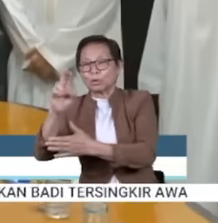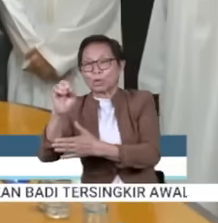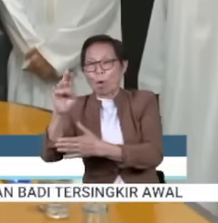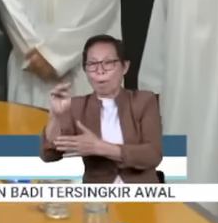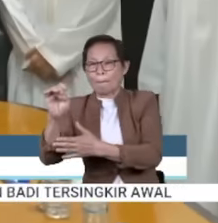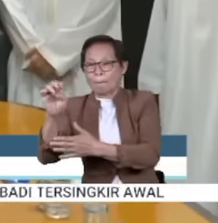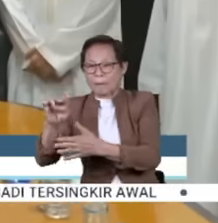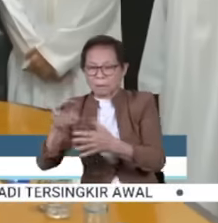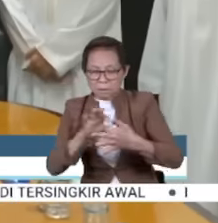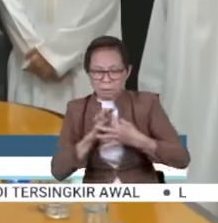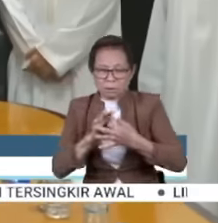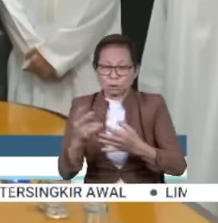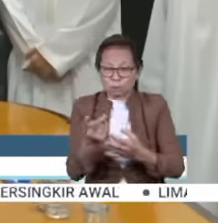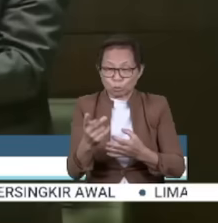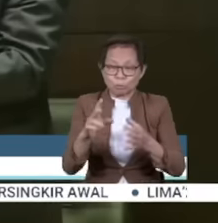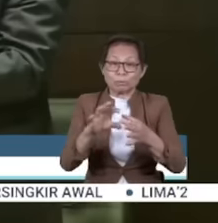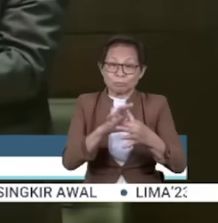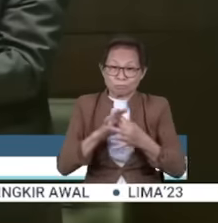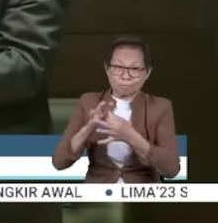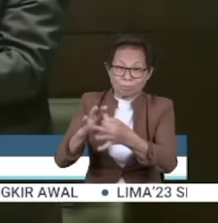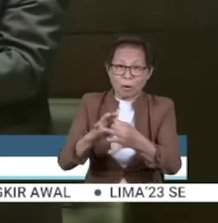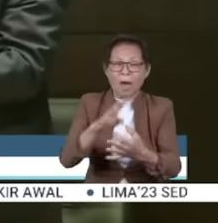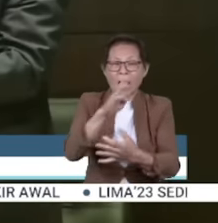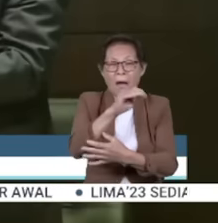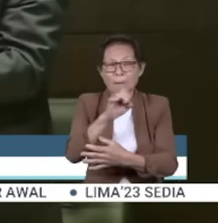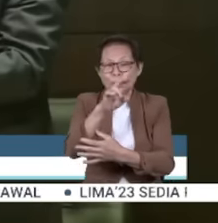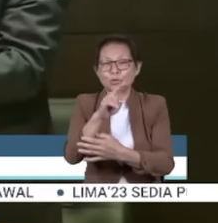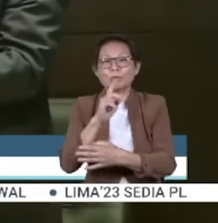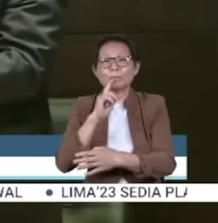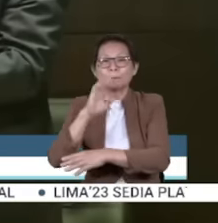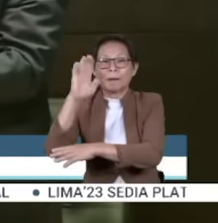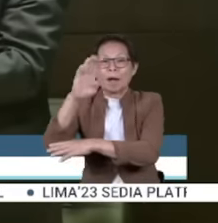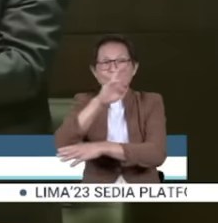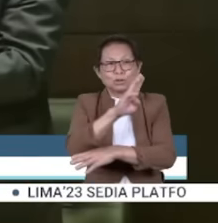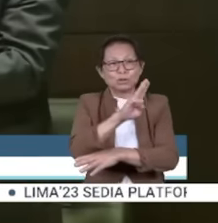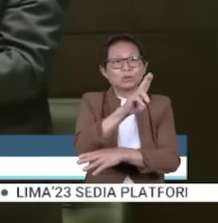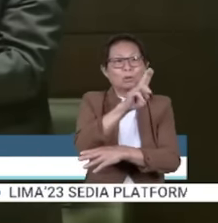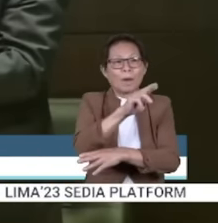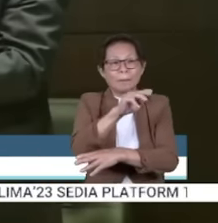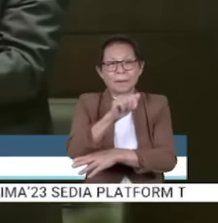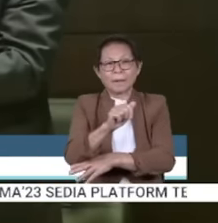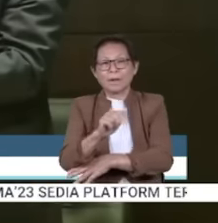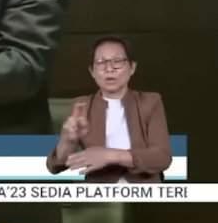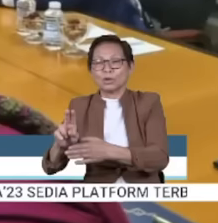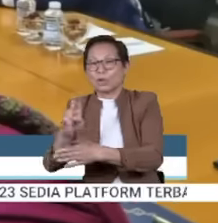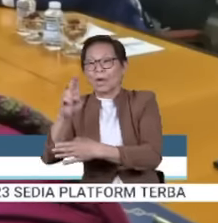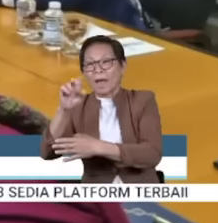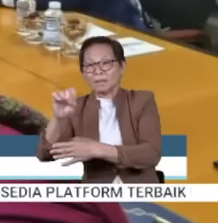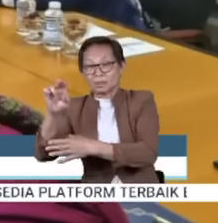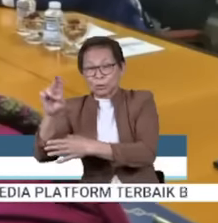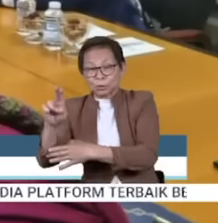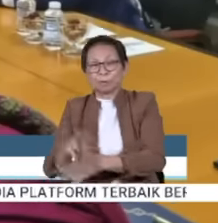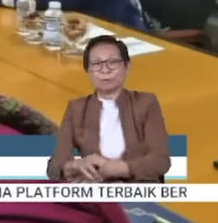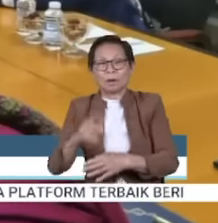Oman dan kerjasama kedua manurusi memori Inter perjanjian moemk dan Soho University